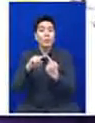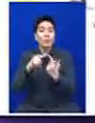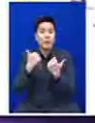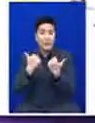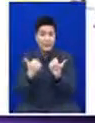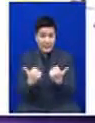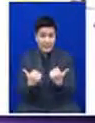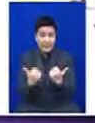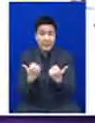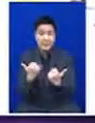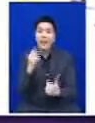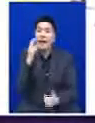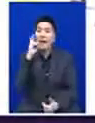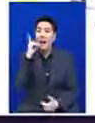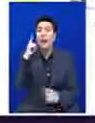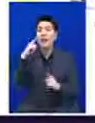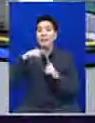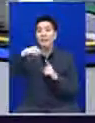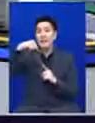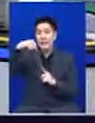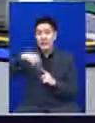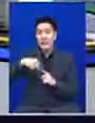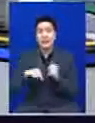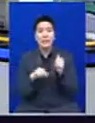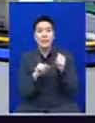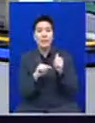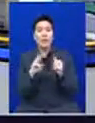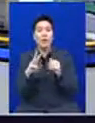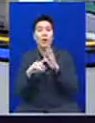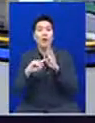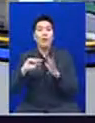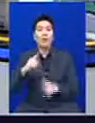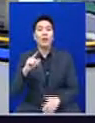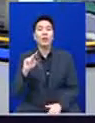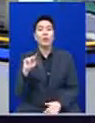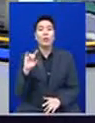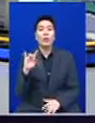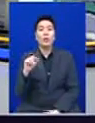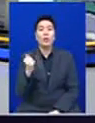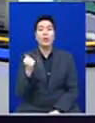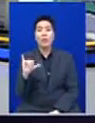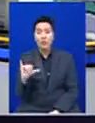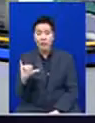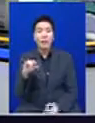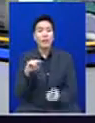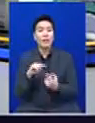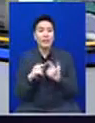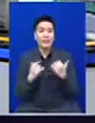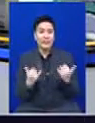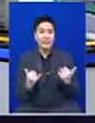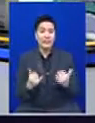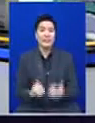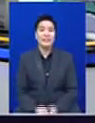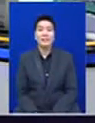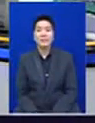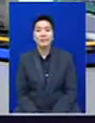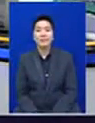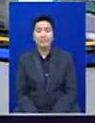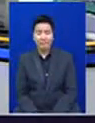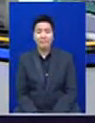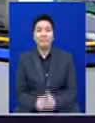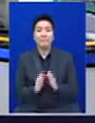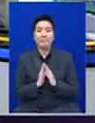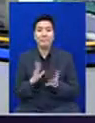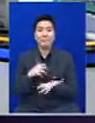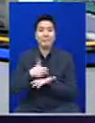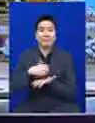างนี้ค่ะและทั้งหมดนี้เป็นบรรยากาศที่อำเภอวังน้อยจังหวัดพระนครศรีอยุธยาค่ะคุณชนิดาภาคุณวรพัฒน์ คุณวิจิต